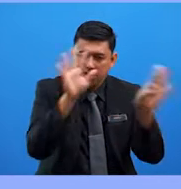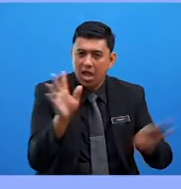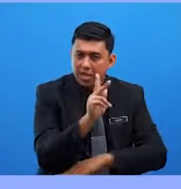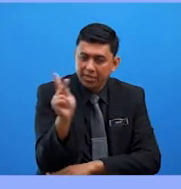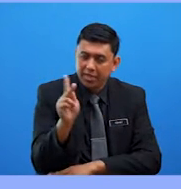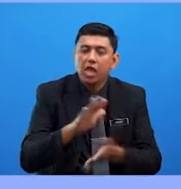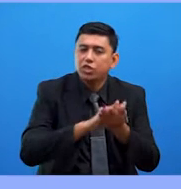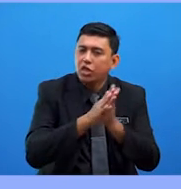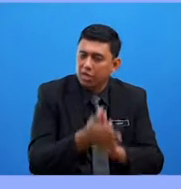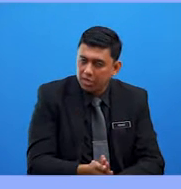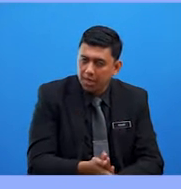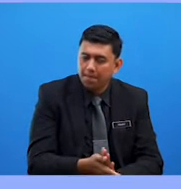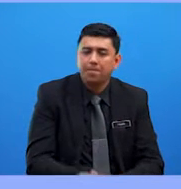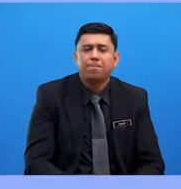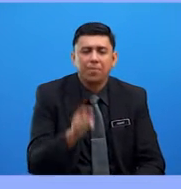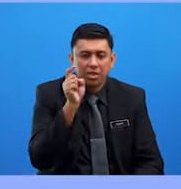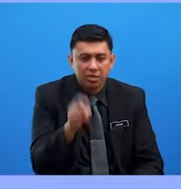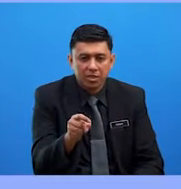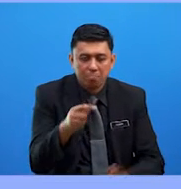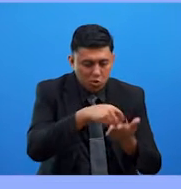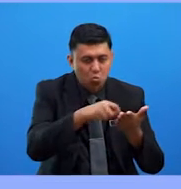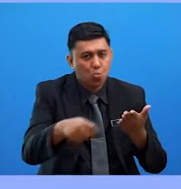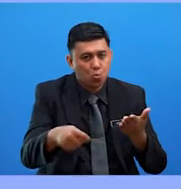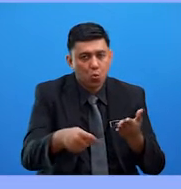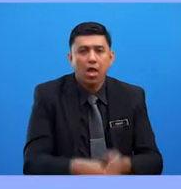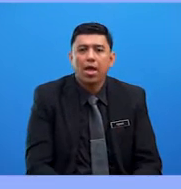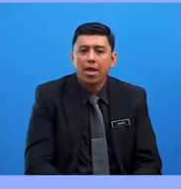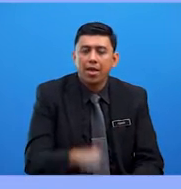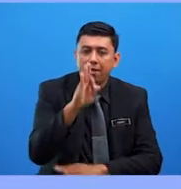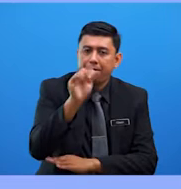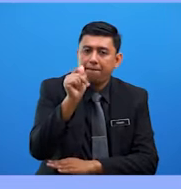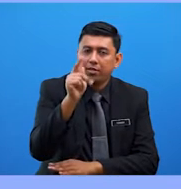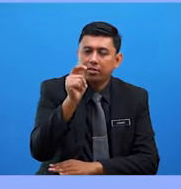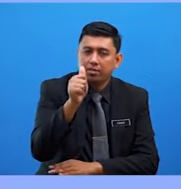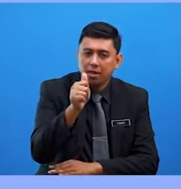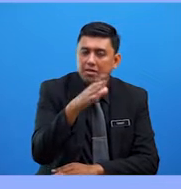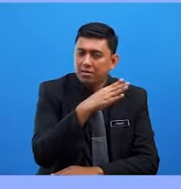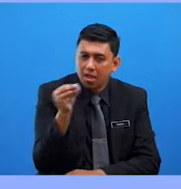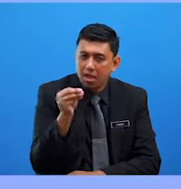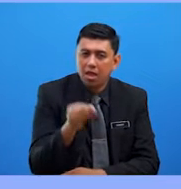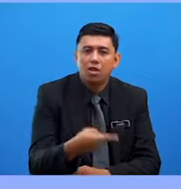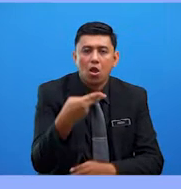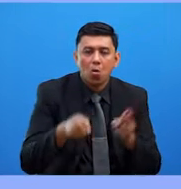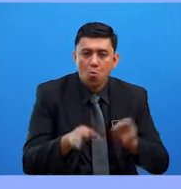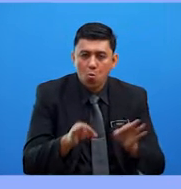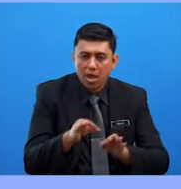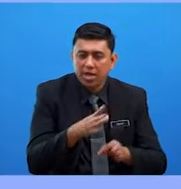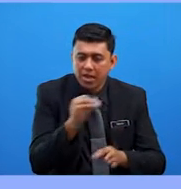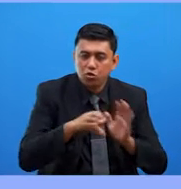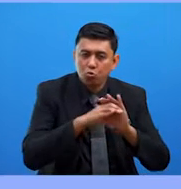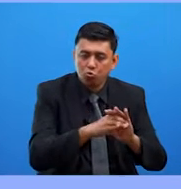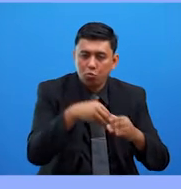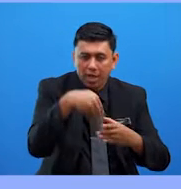terangkan. Jadi, pelajar perlu menulis fakta, huraian dan contoh di dalam